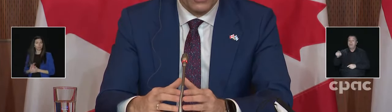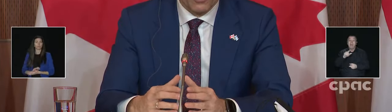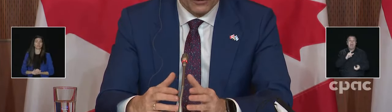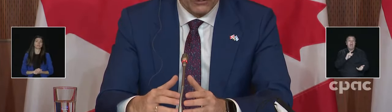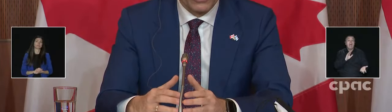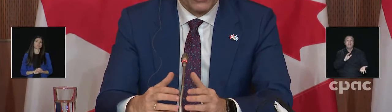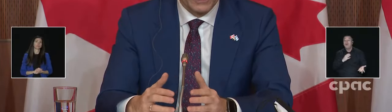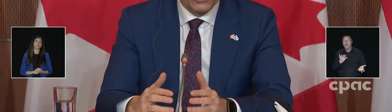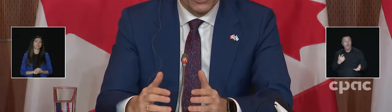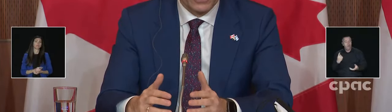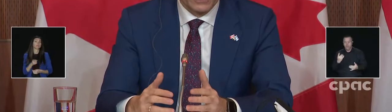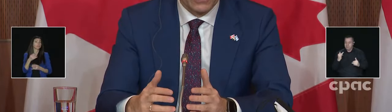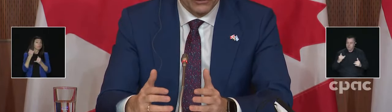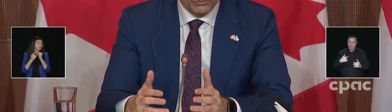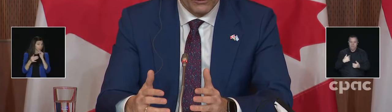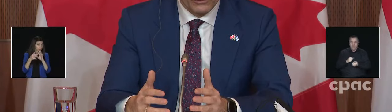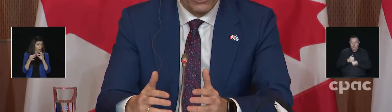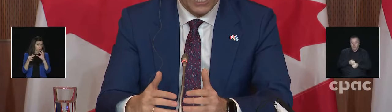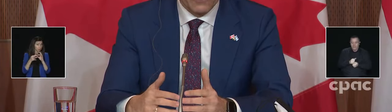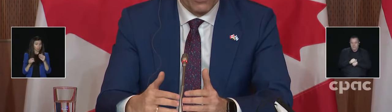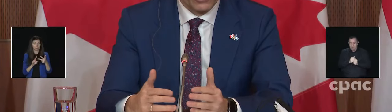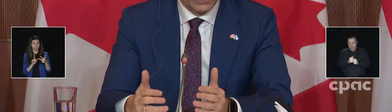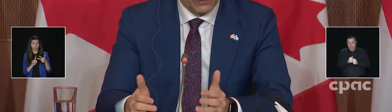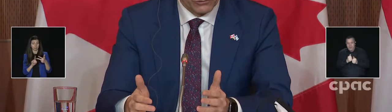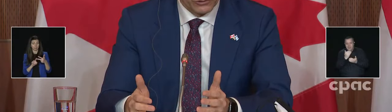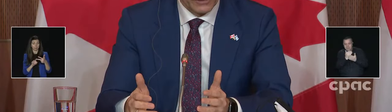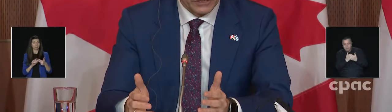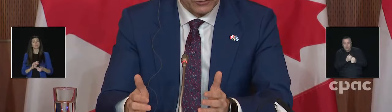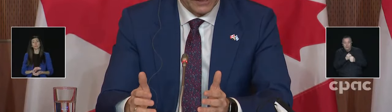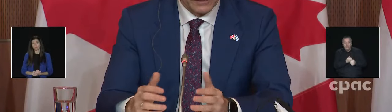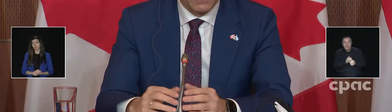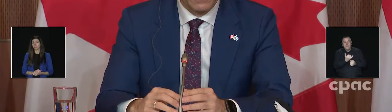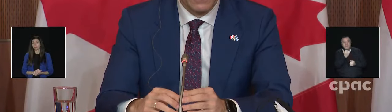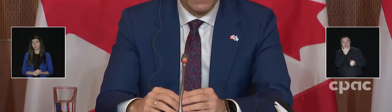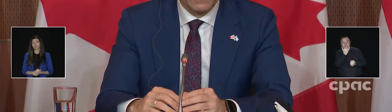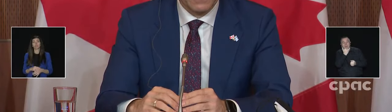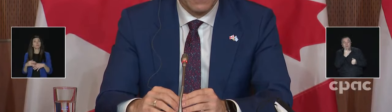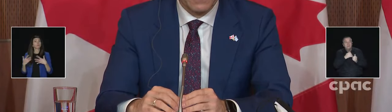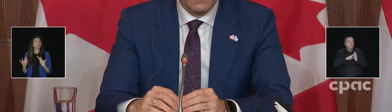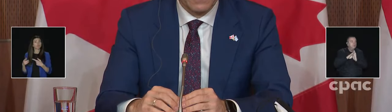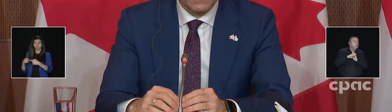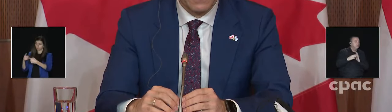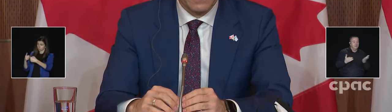toujours, on va continuer d'ajuster nos mesures en fonction de l'évolution de la situation.